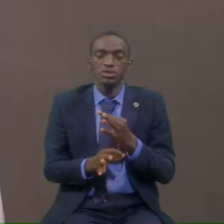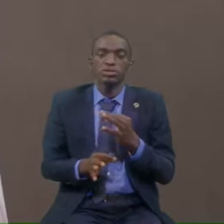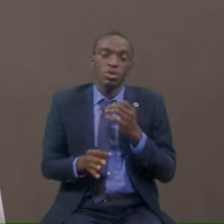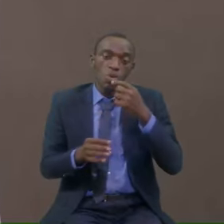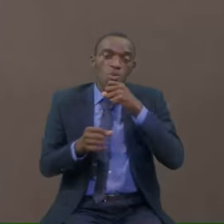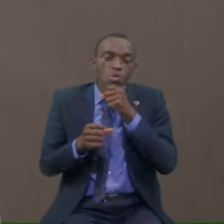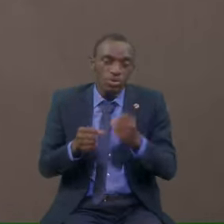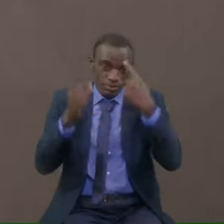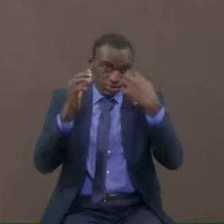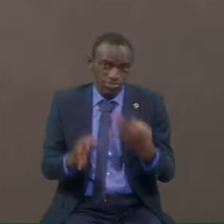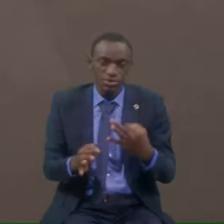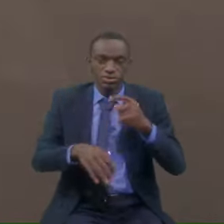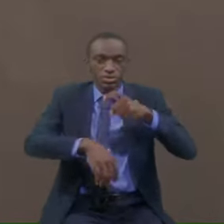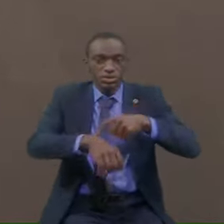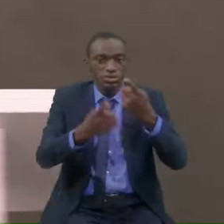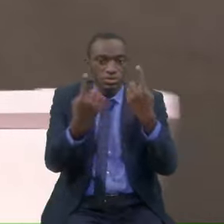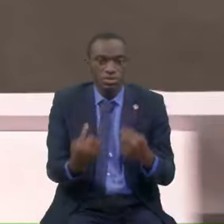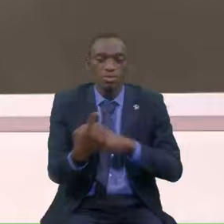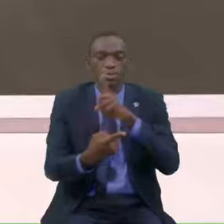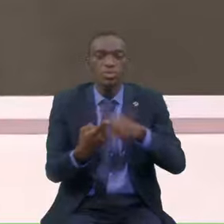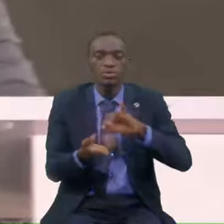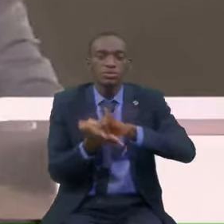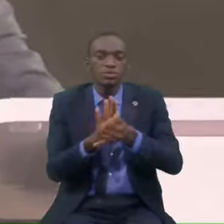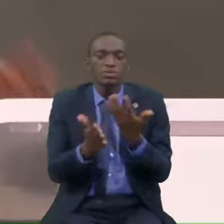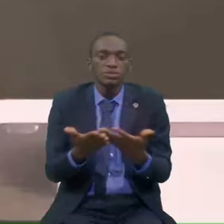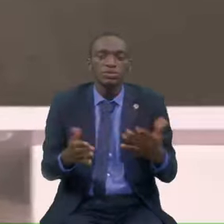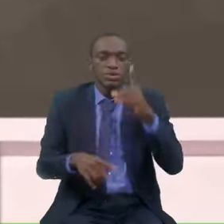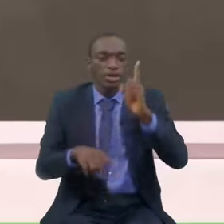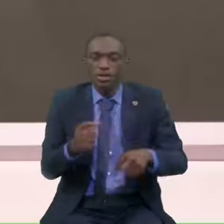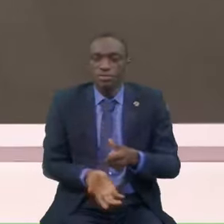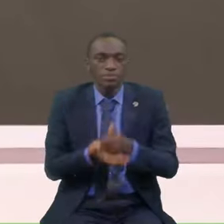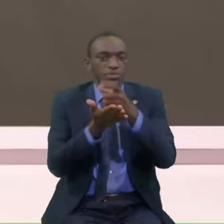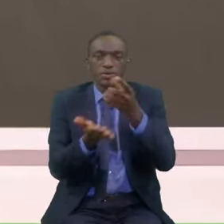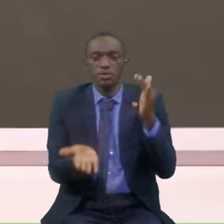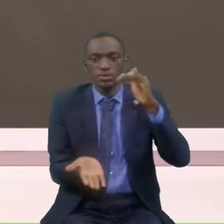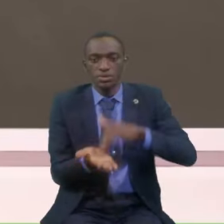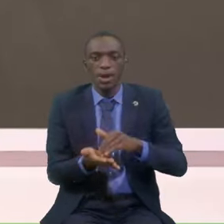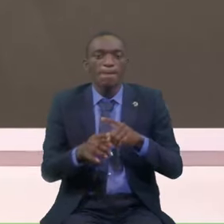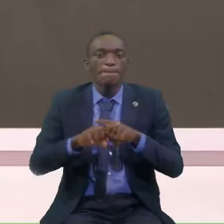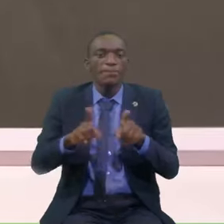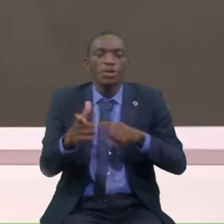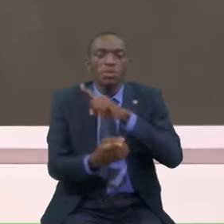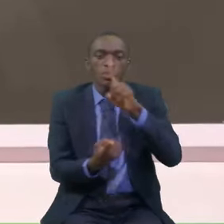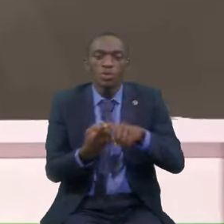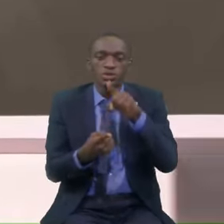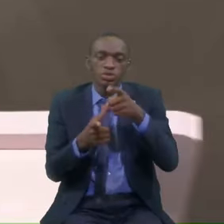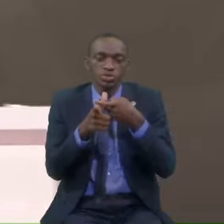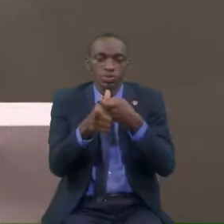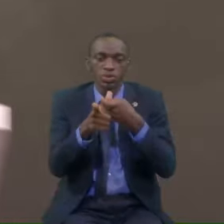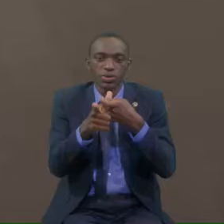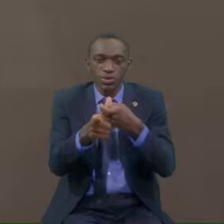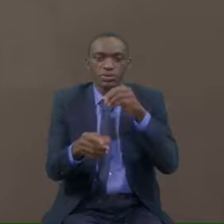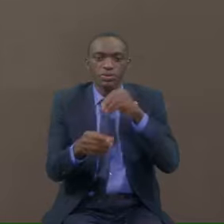vie quand ces anciennes choses ne peuvent plus te porter. Mais quand tu cours dans la force du